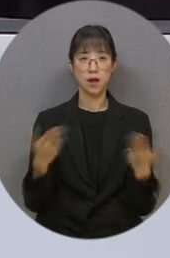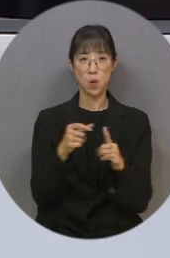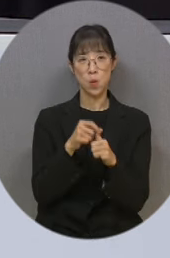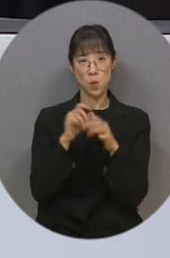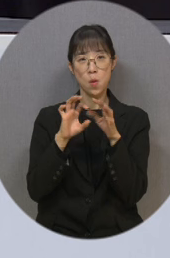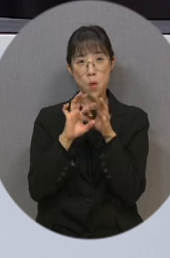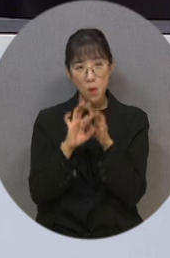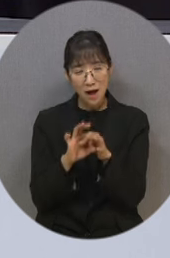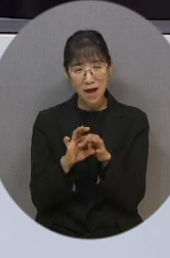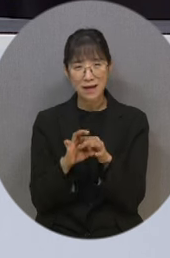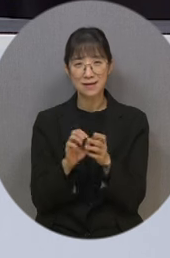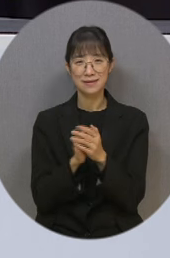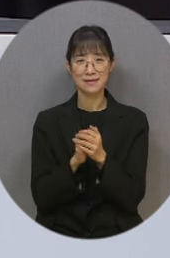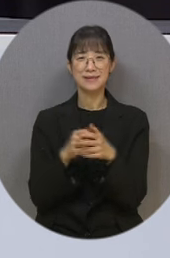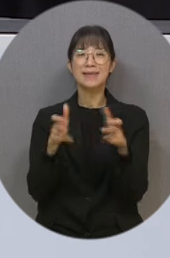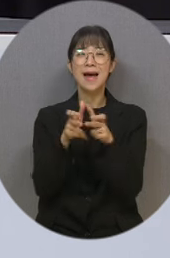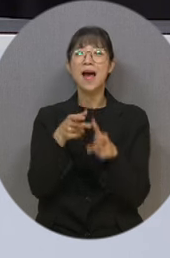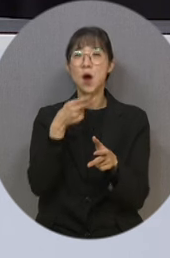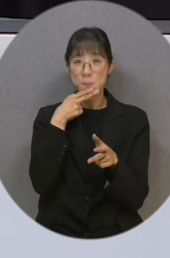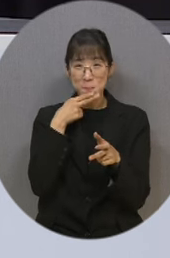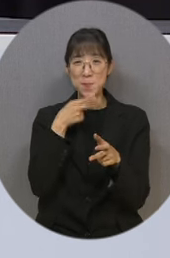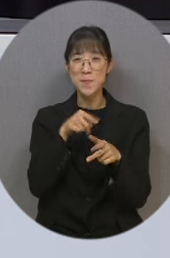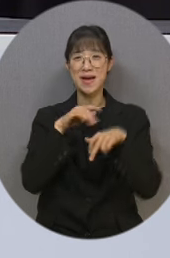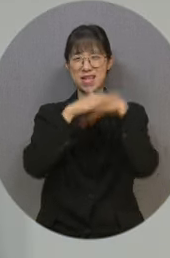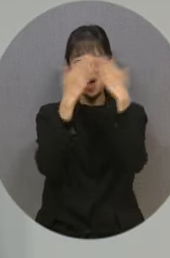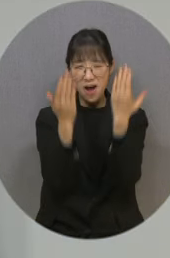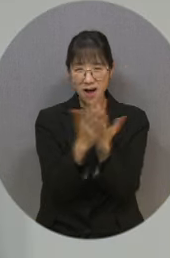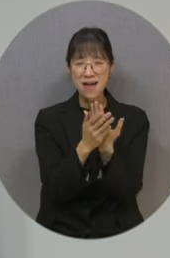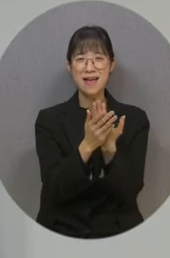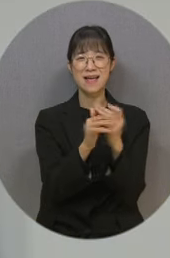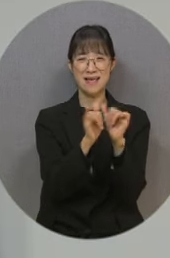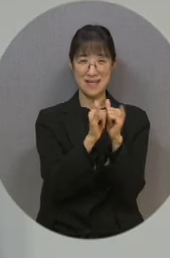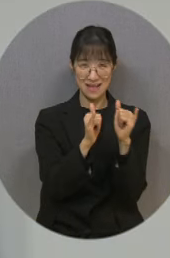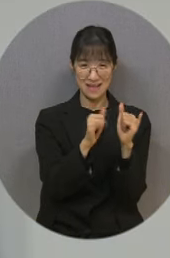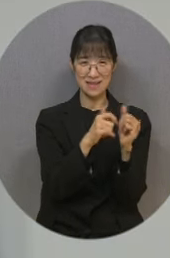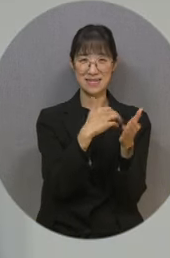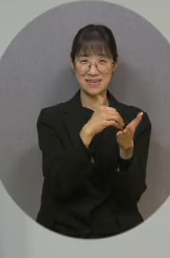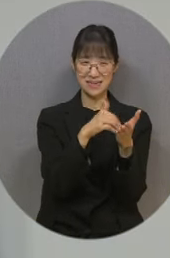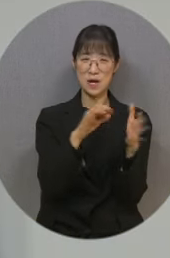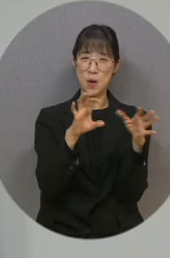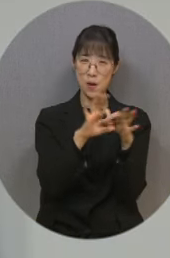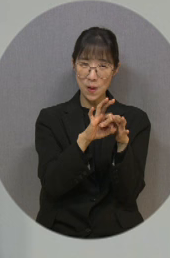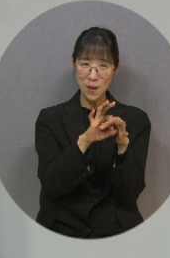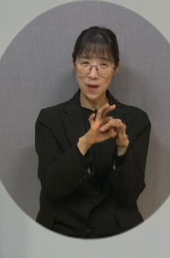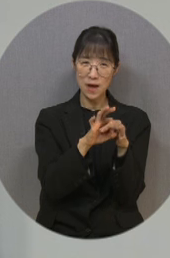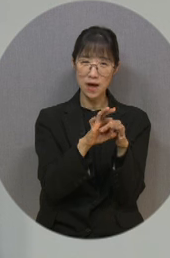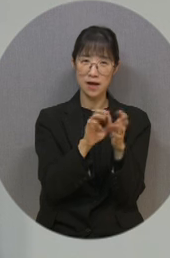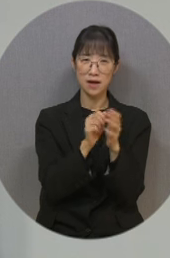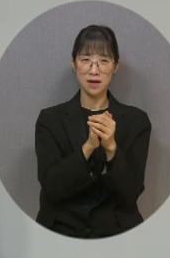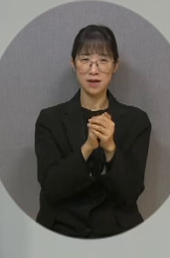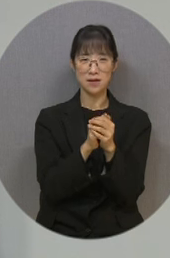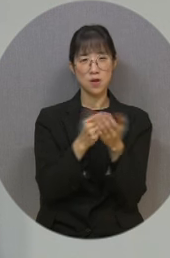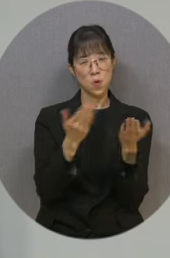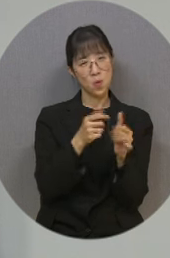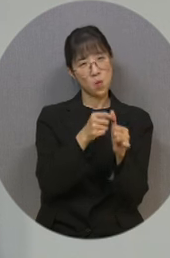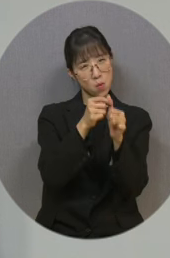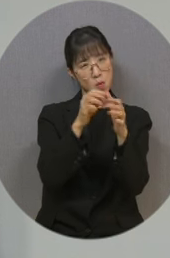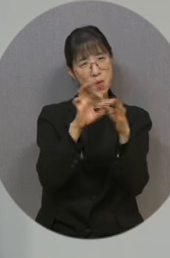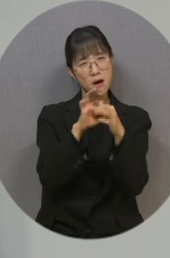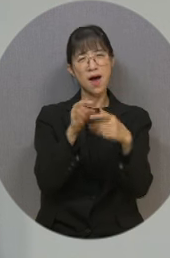현실은 이제 비장애인 전체 장애 인구에 비해서는 일반 국민 에 대해서는이 고용률은 한